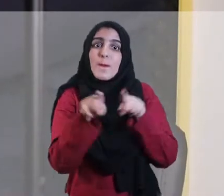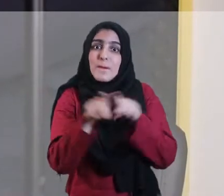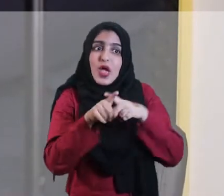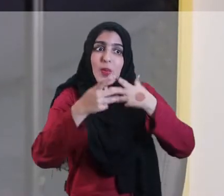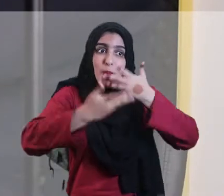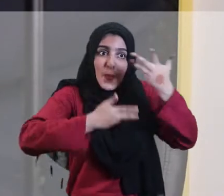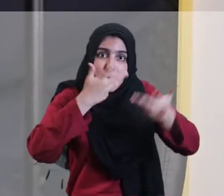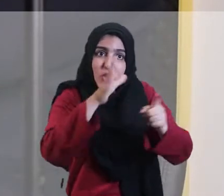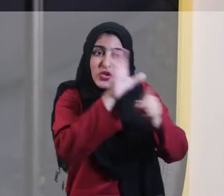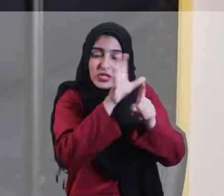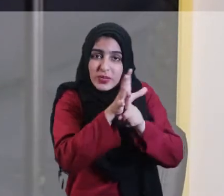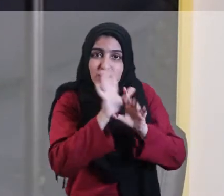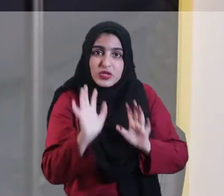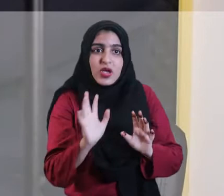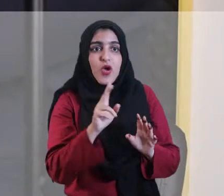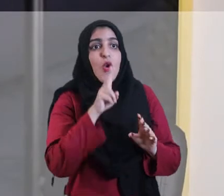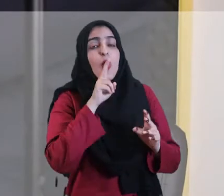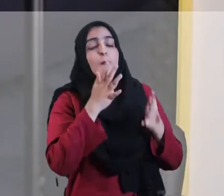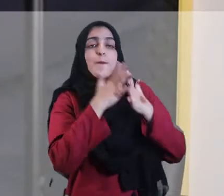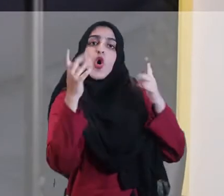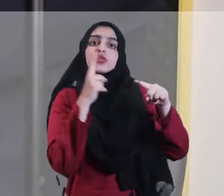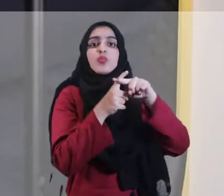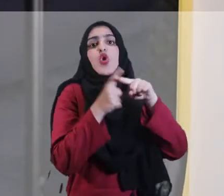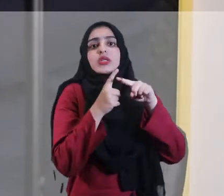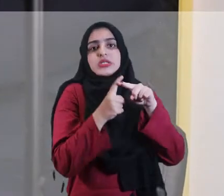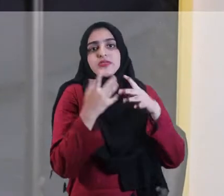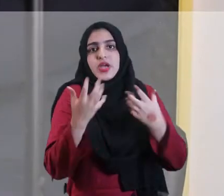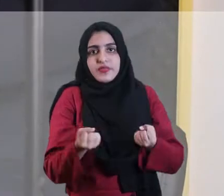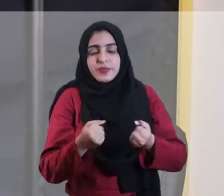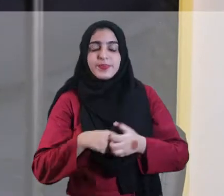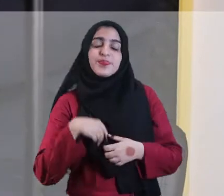नीयत से समझा ना तो फिर